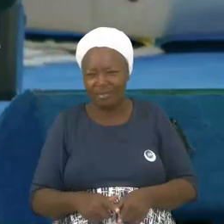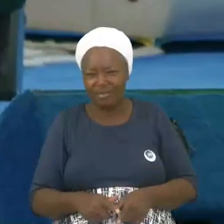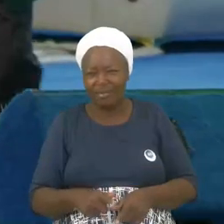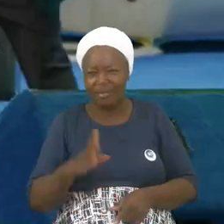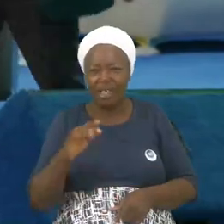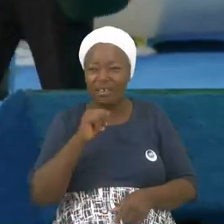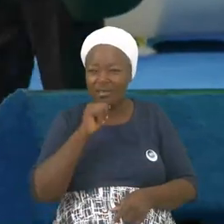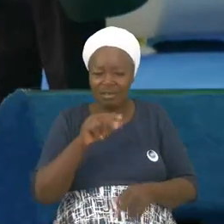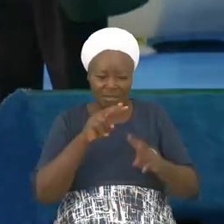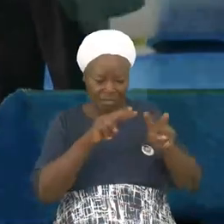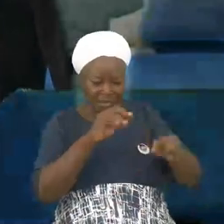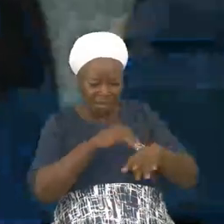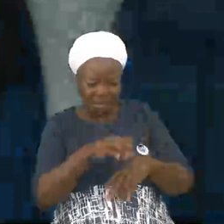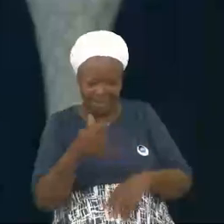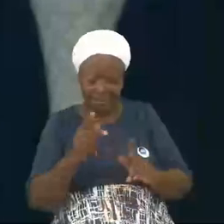Comment ça se passe?